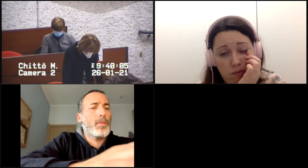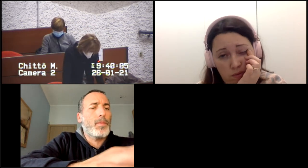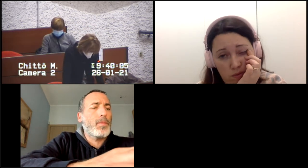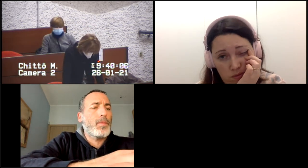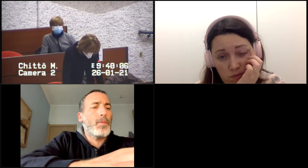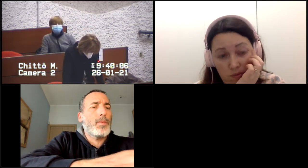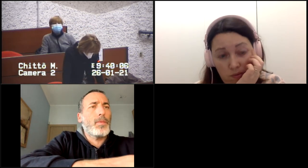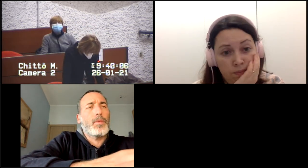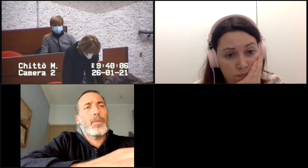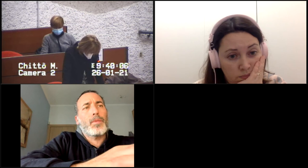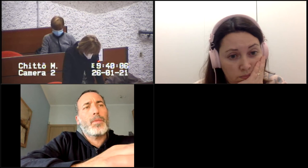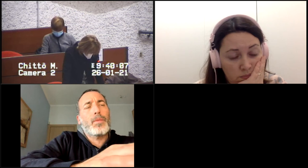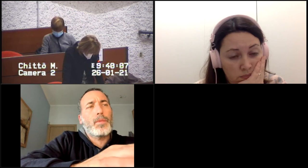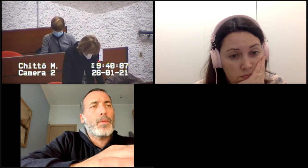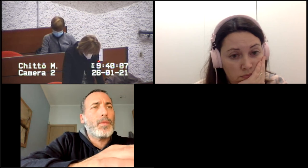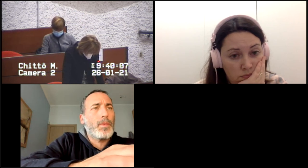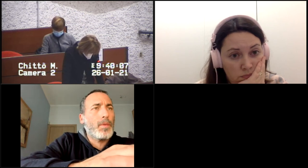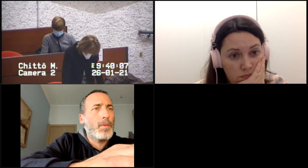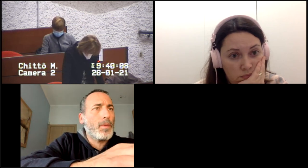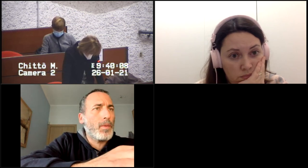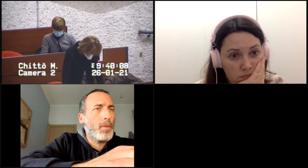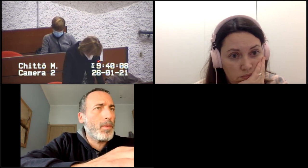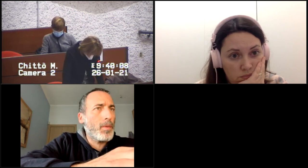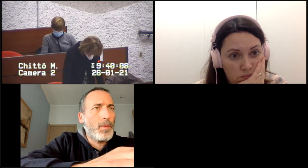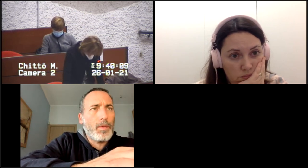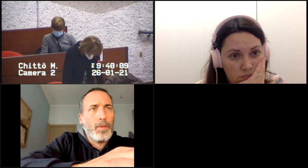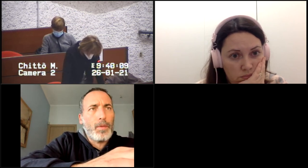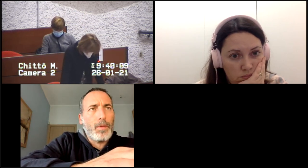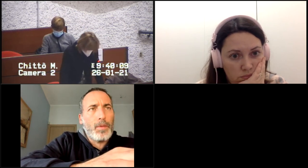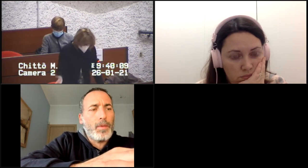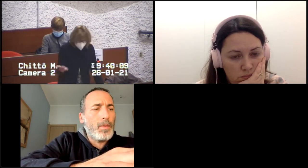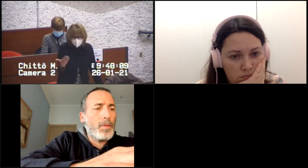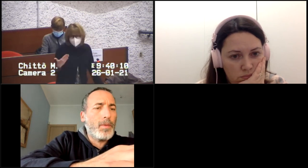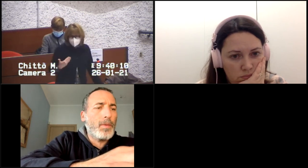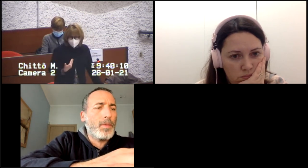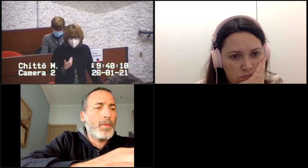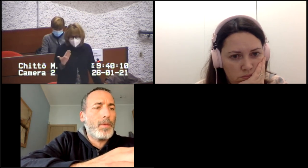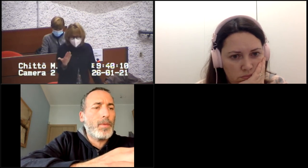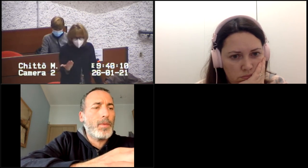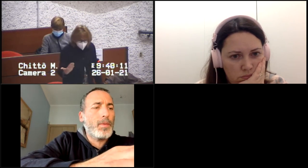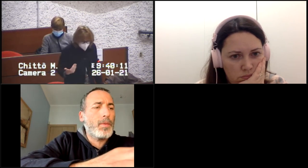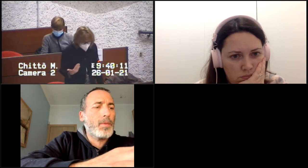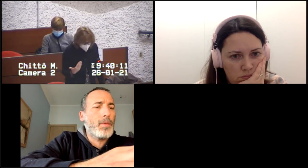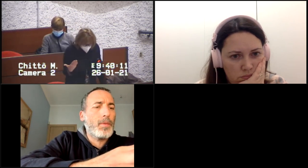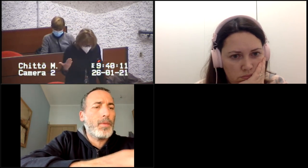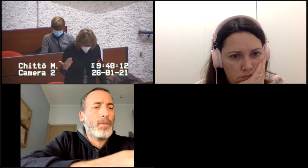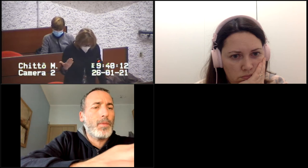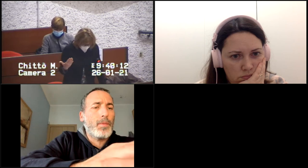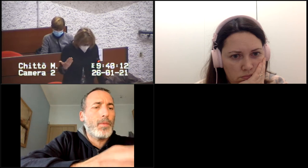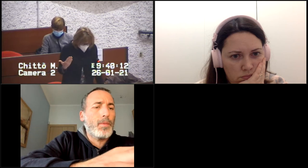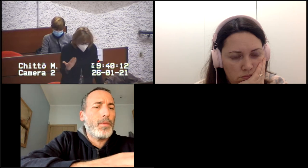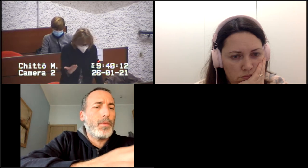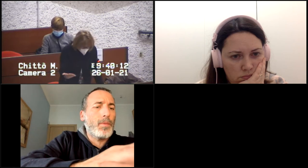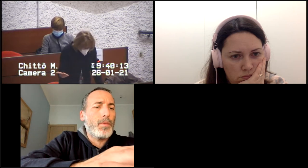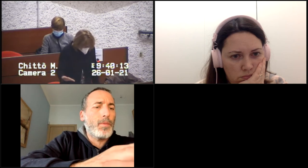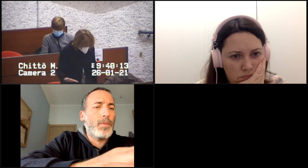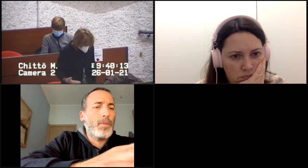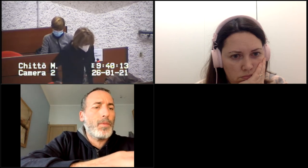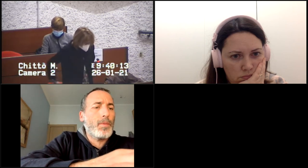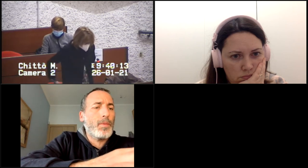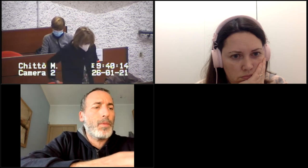le procedure che sono state adottate qua. Quindi non soltanto una scelta d'obbligo, ma una scelta